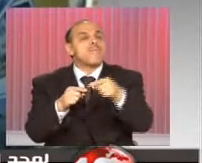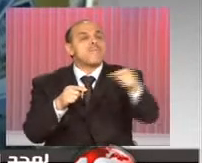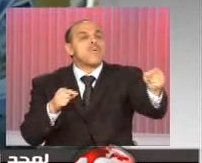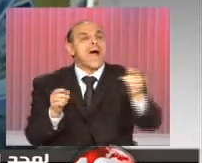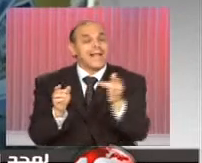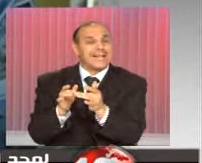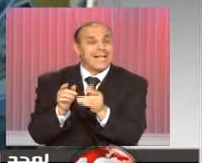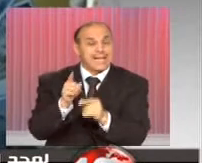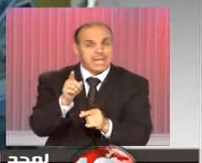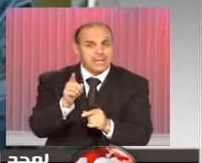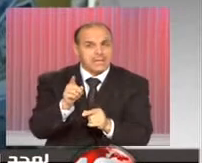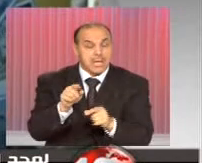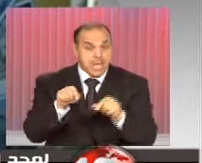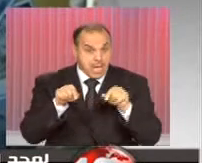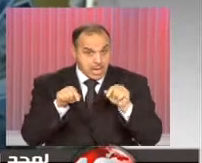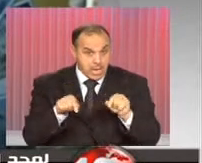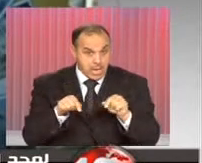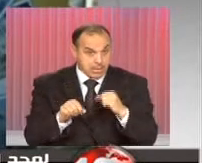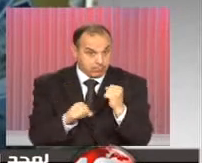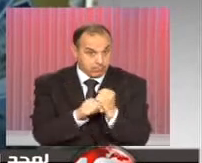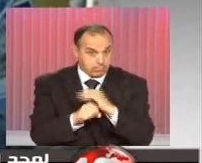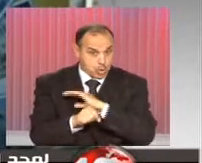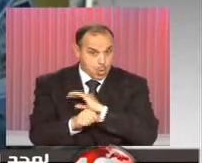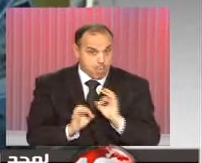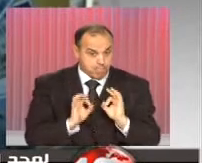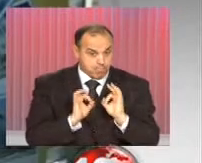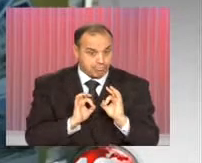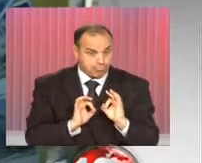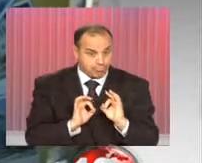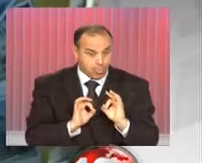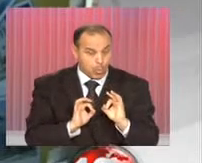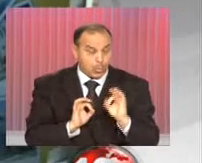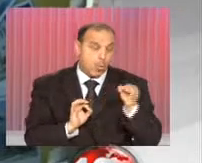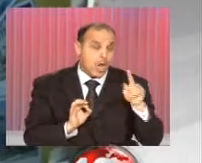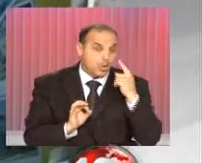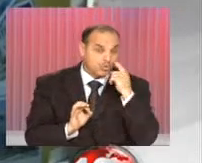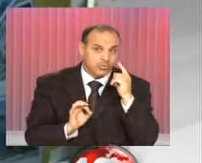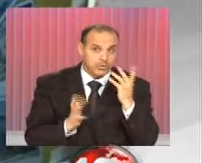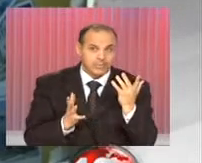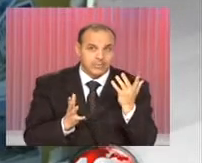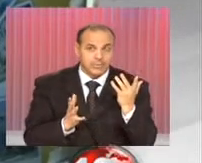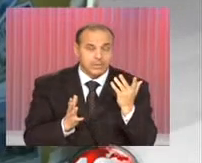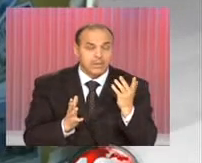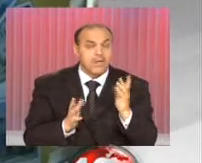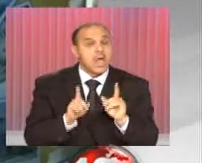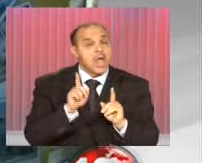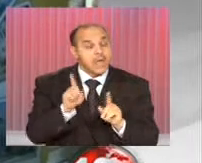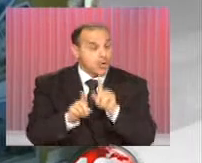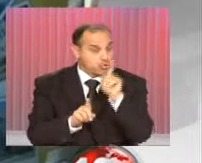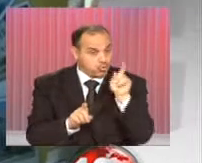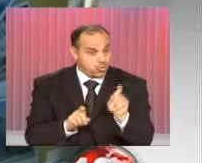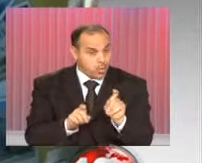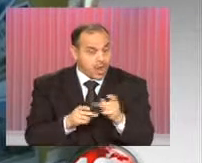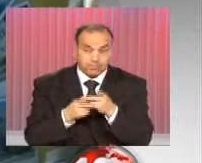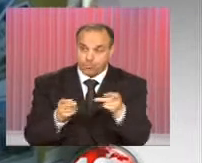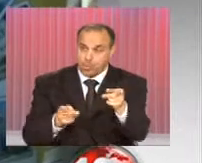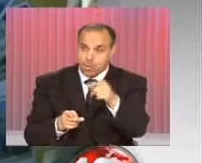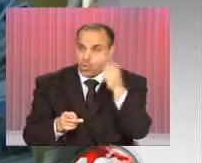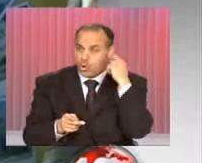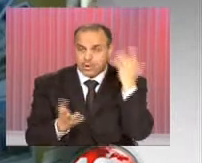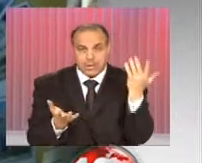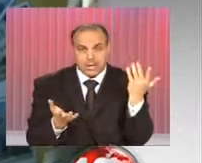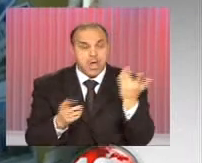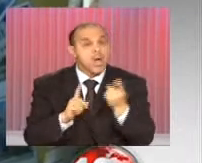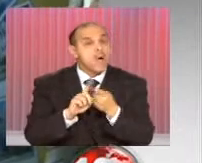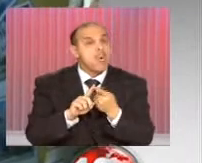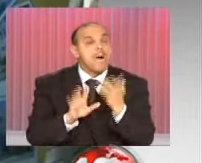هل هي قاعده تقوم معناها بالدوره نتاعها كما ينبغي في المجال هذا ولا لا؟ هذا هو السؤال المطروح، لكن